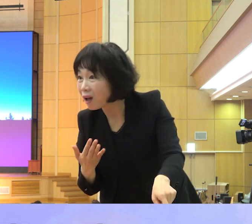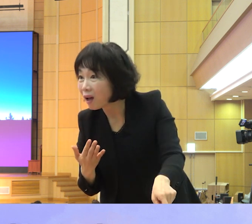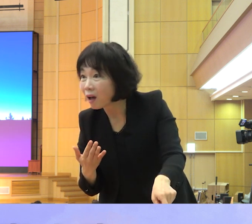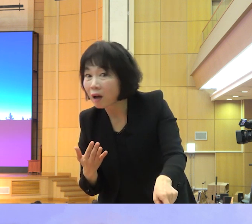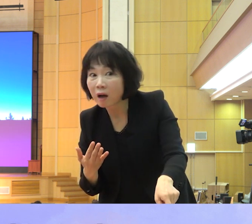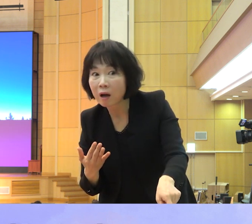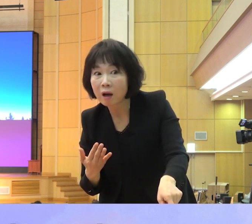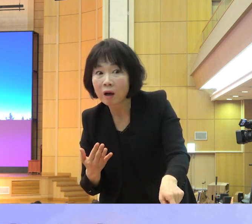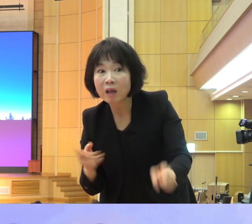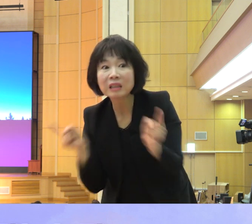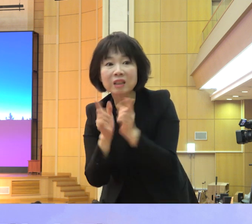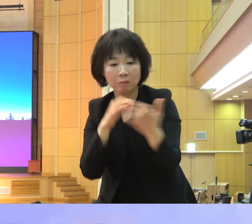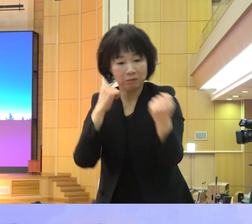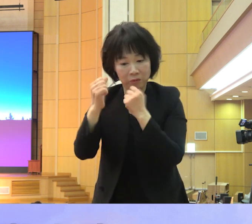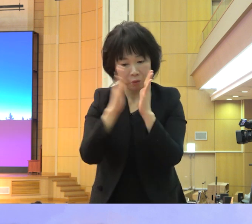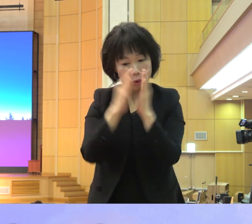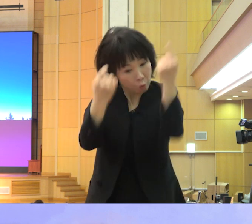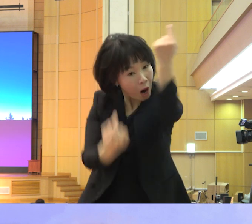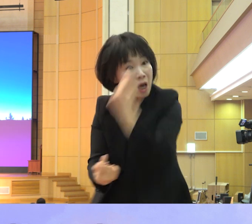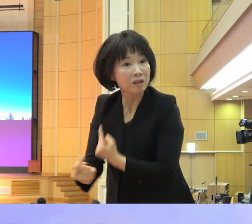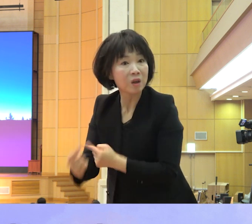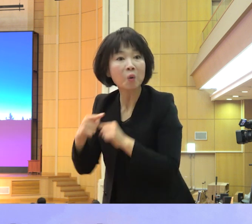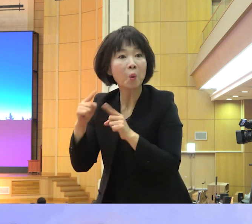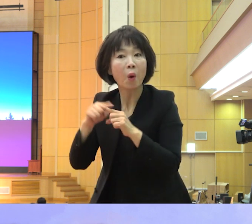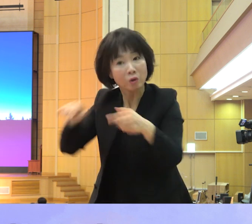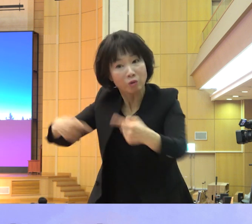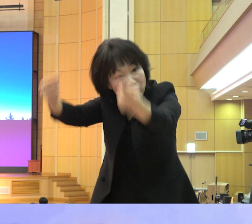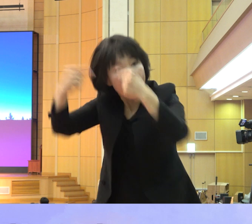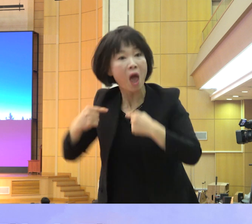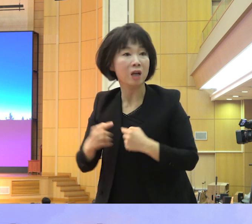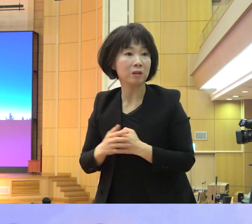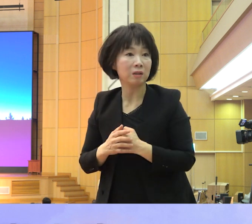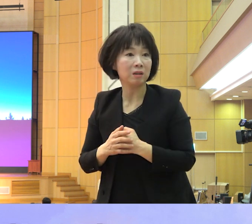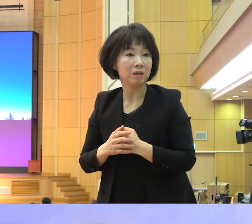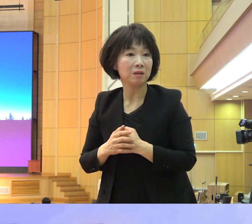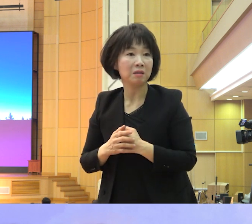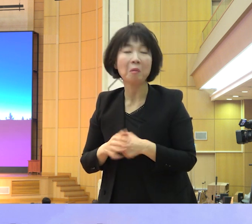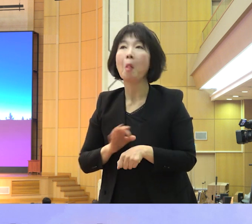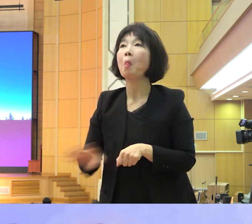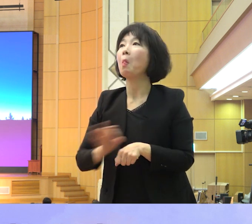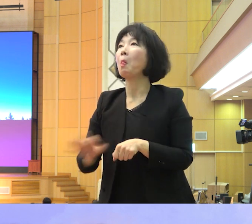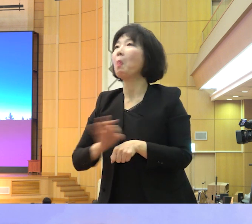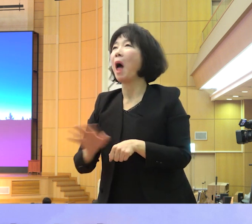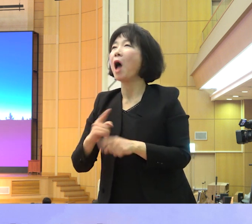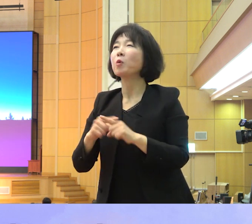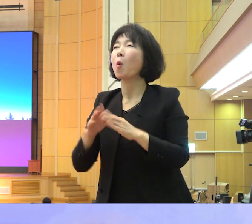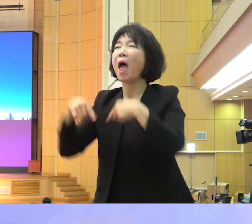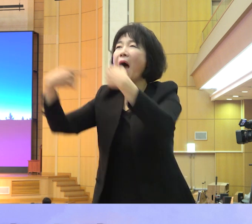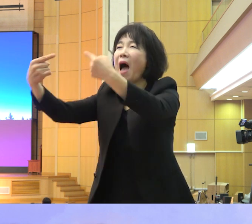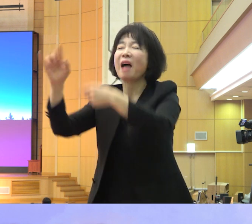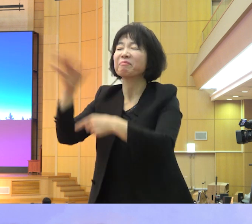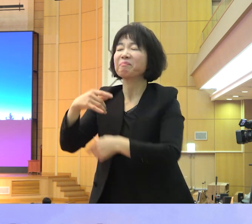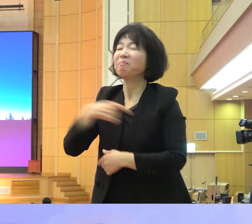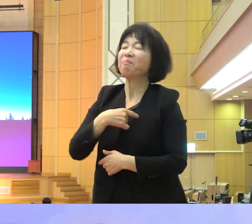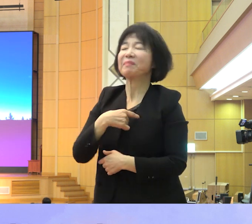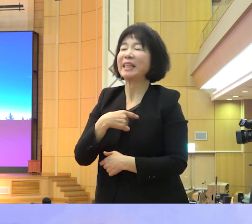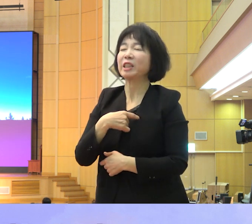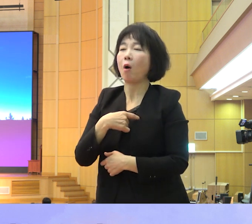하나님 성전에서 예배드려야지. 그리고 예배드리면요, 구약에는 제사라 그랬고 신약에 와서는 영적